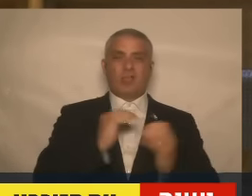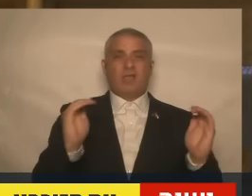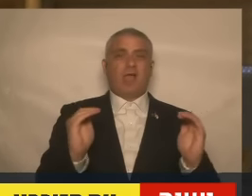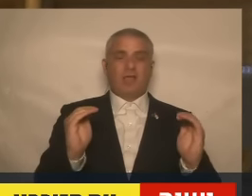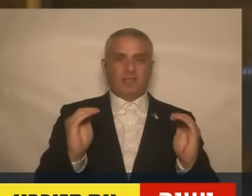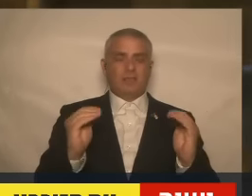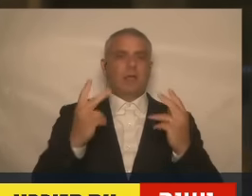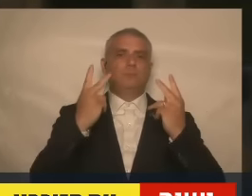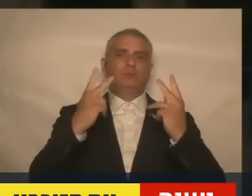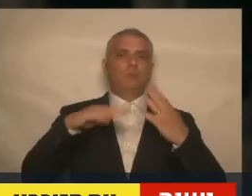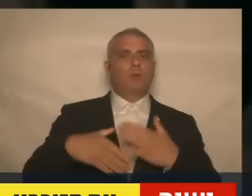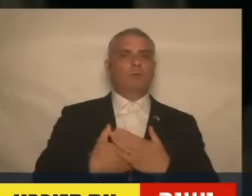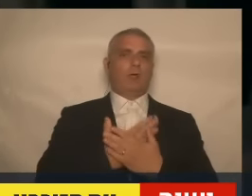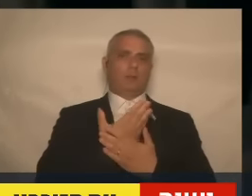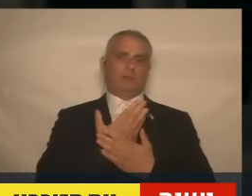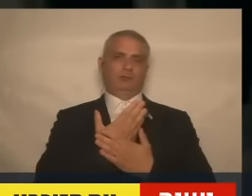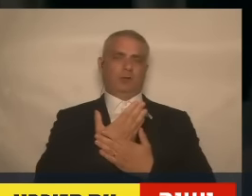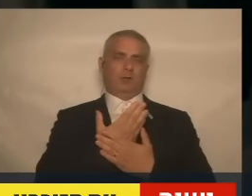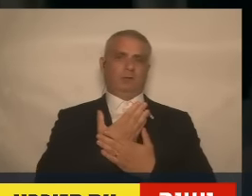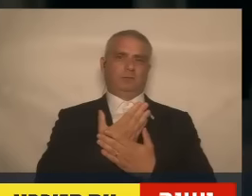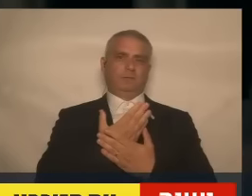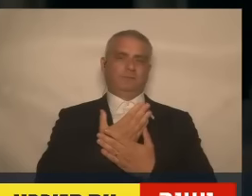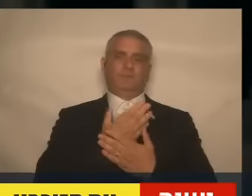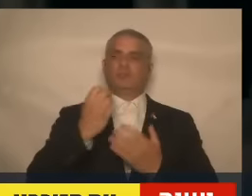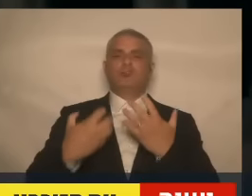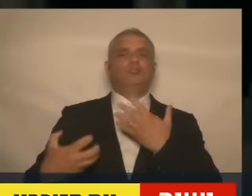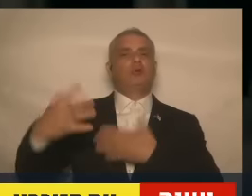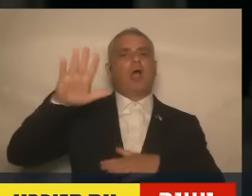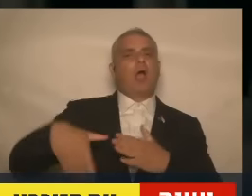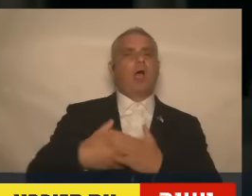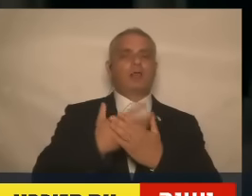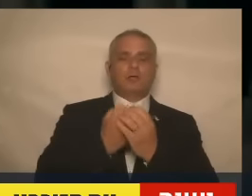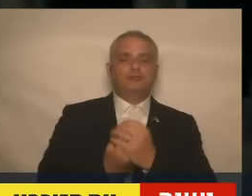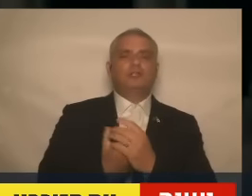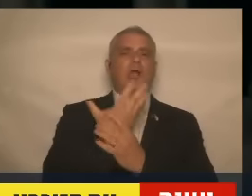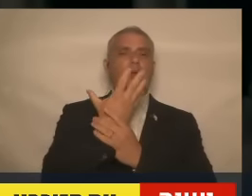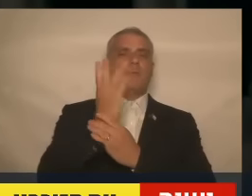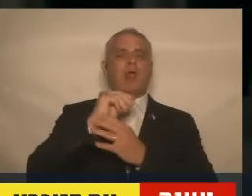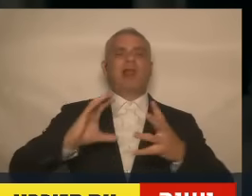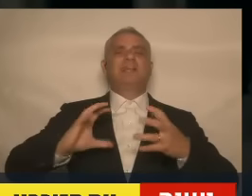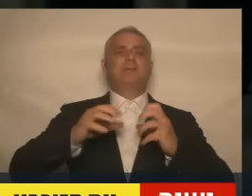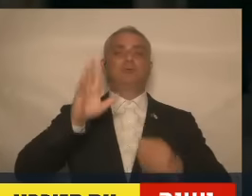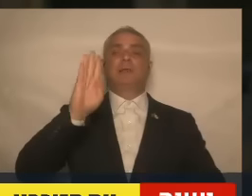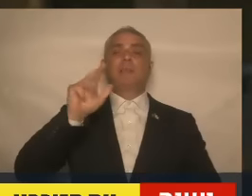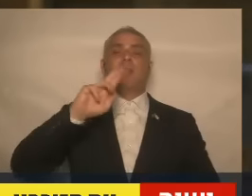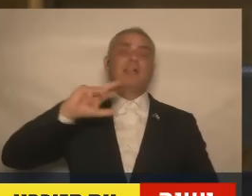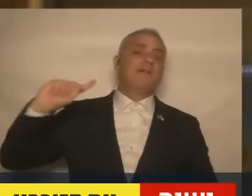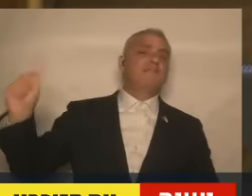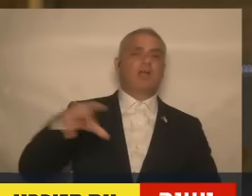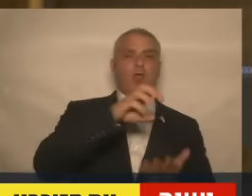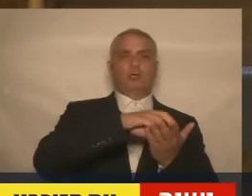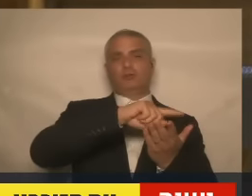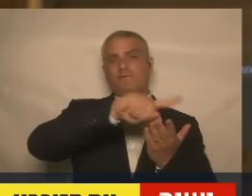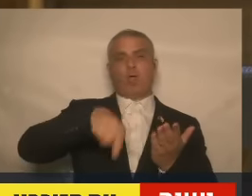הקטנה משמעות חדשה. שחר חדש עוד יקום על קיבוץ בארי ועל כל יישובי